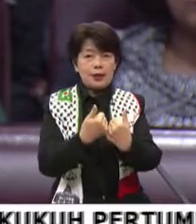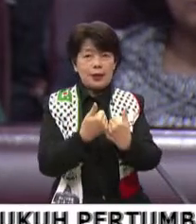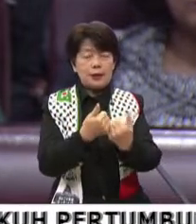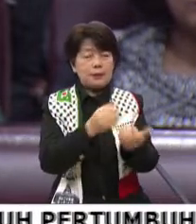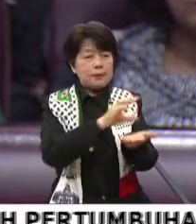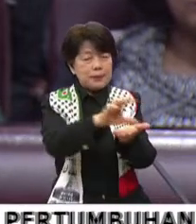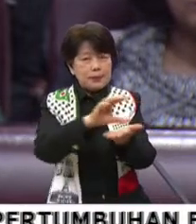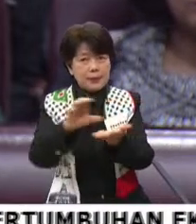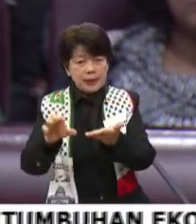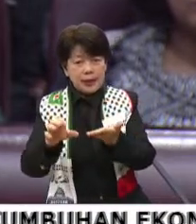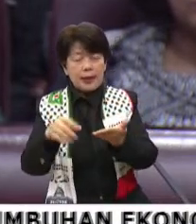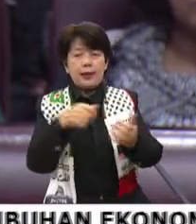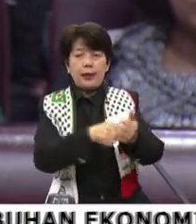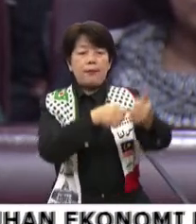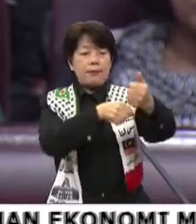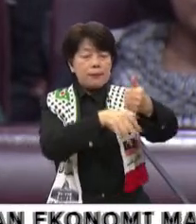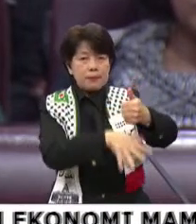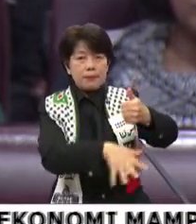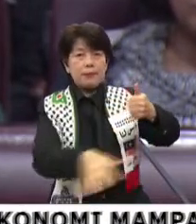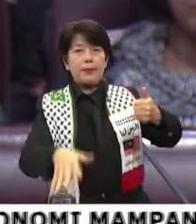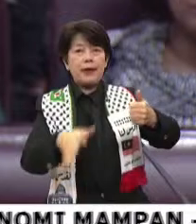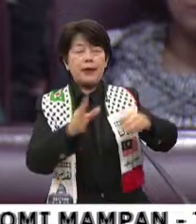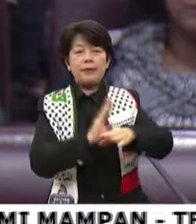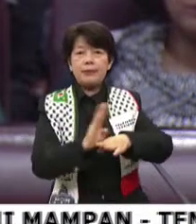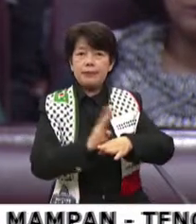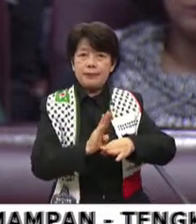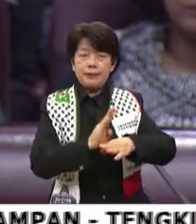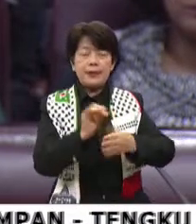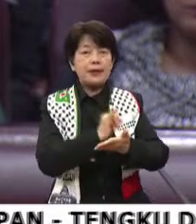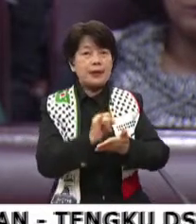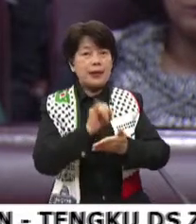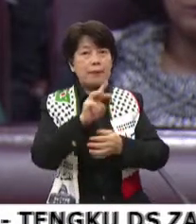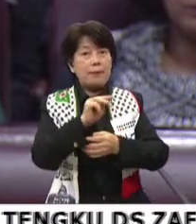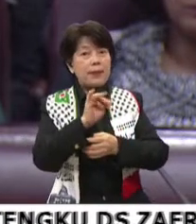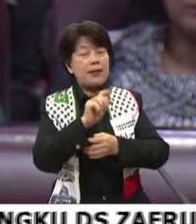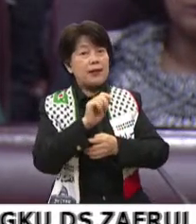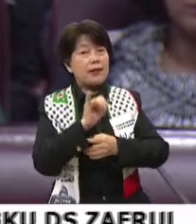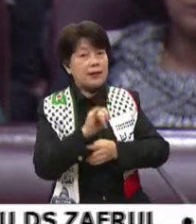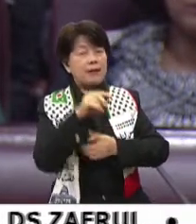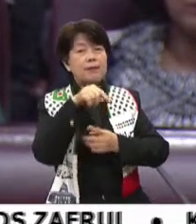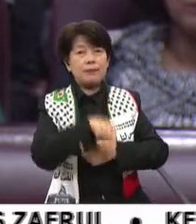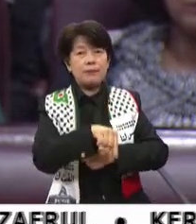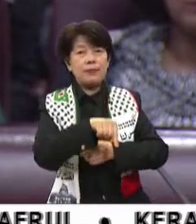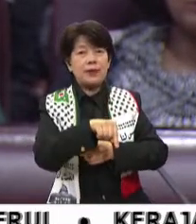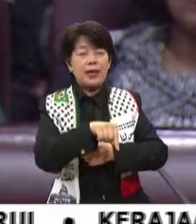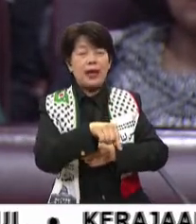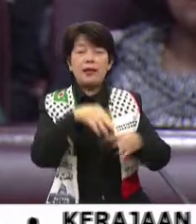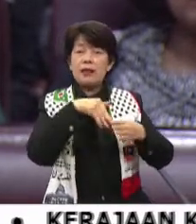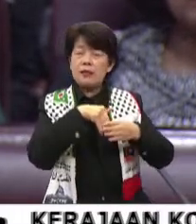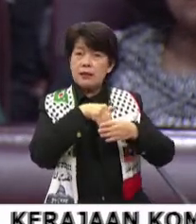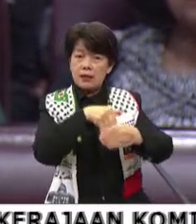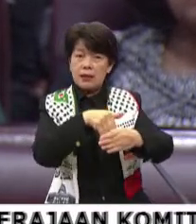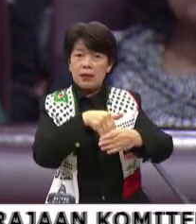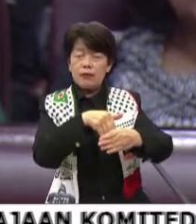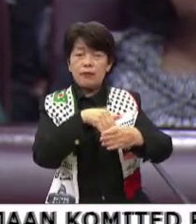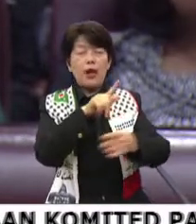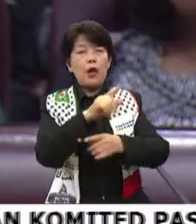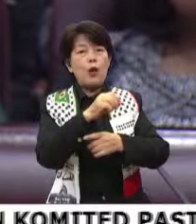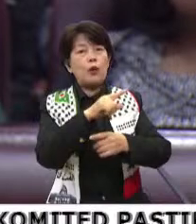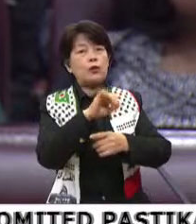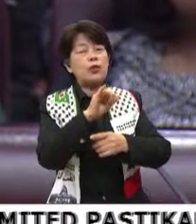di bawah Kementerian pelaburan perdagangan dan industri Miti menawarkan insentif bagi perkhidmatan logistik